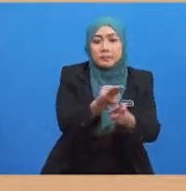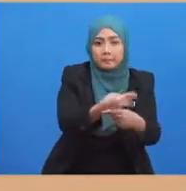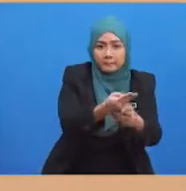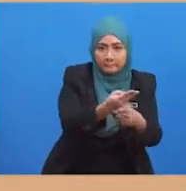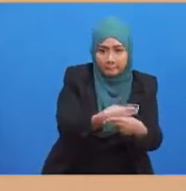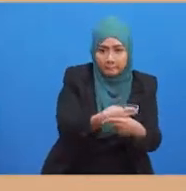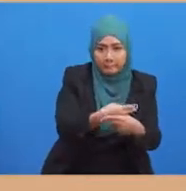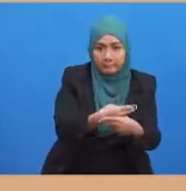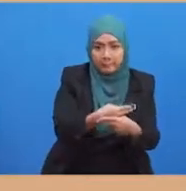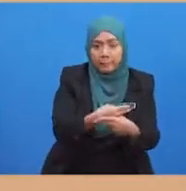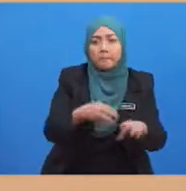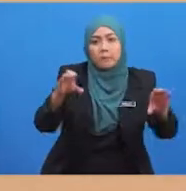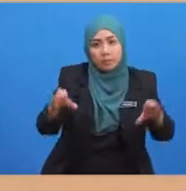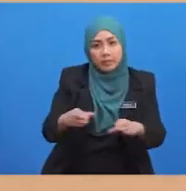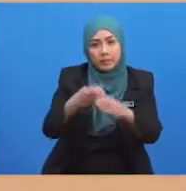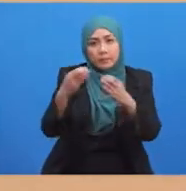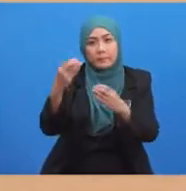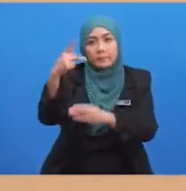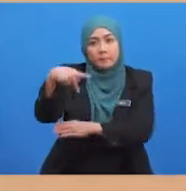pembuatan polimer sintetik,